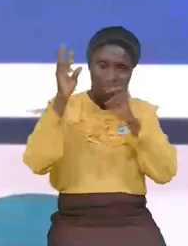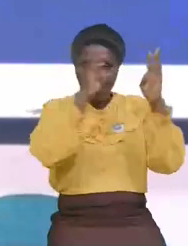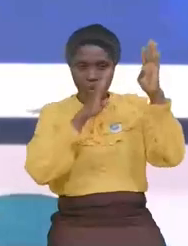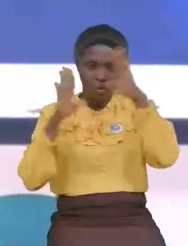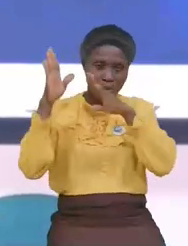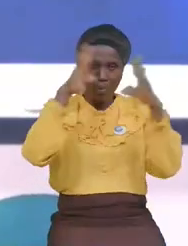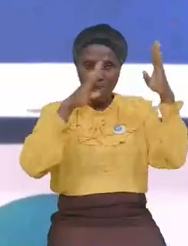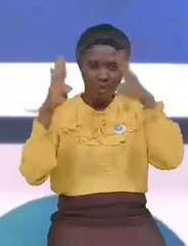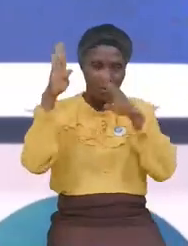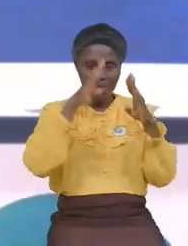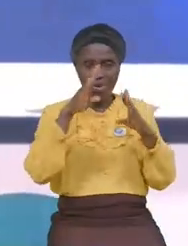Il connaît ton problème.